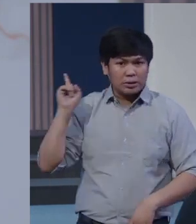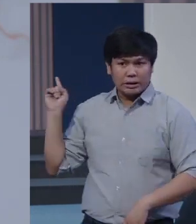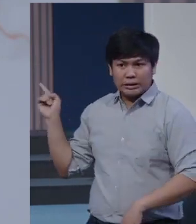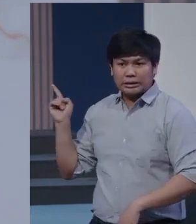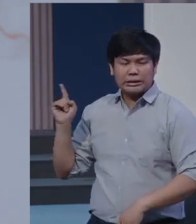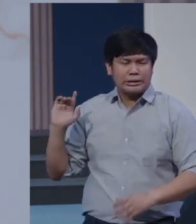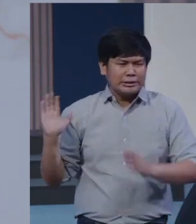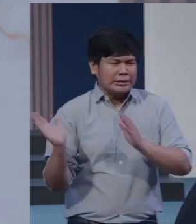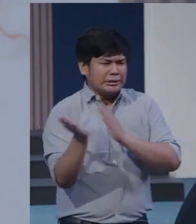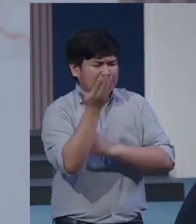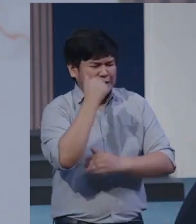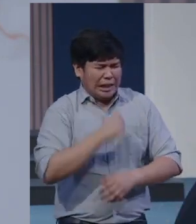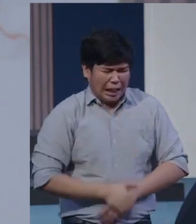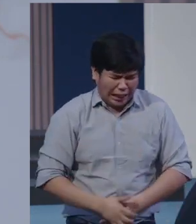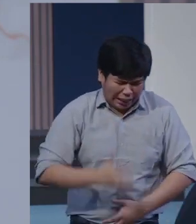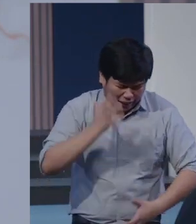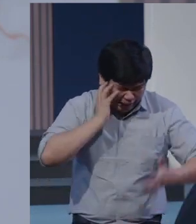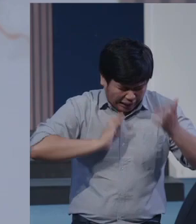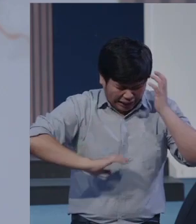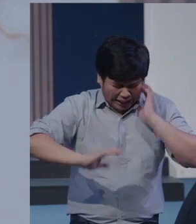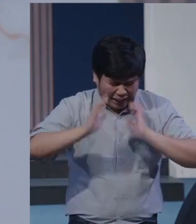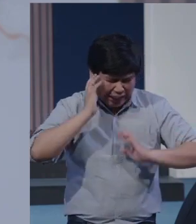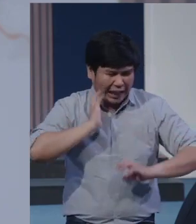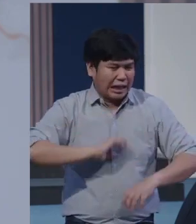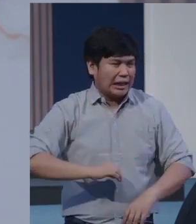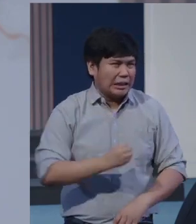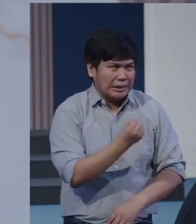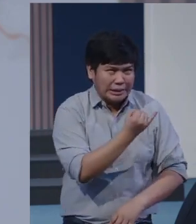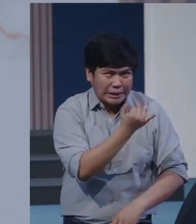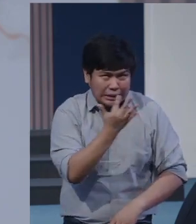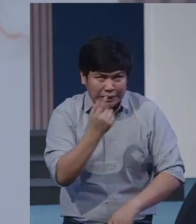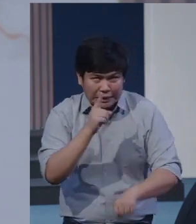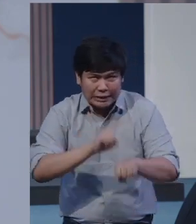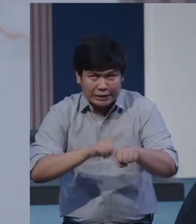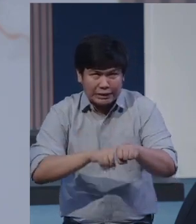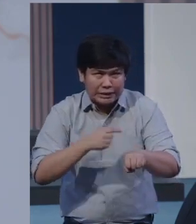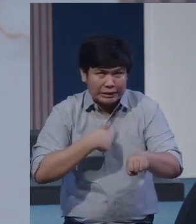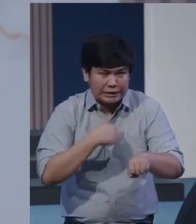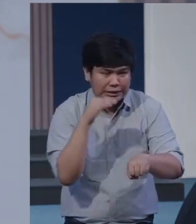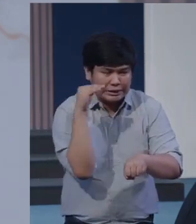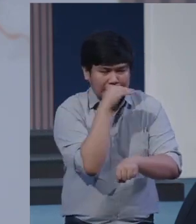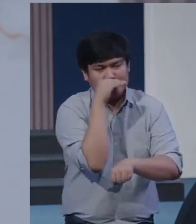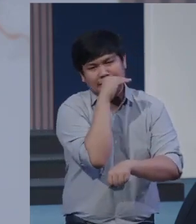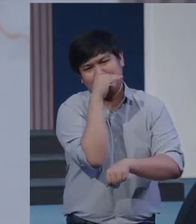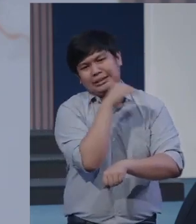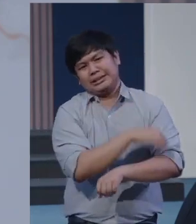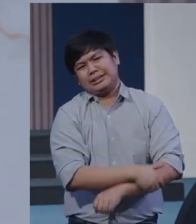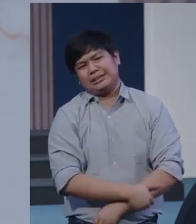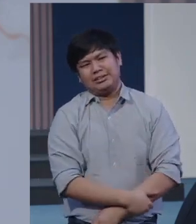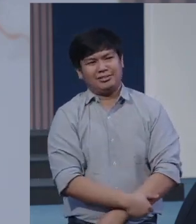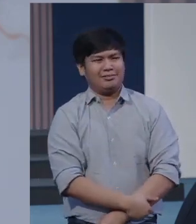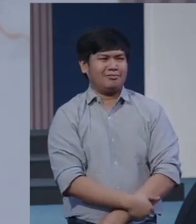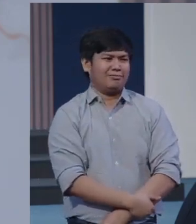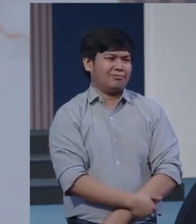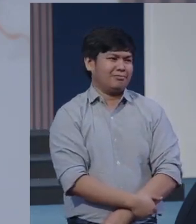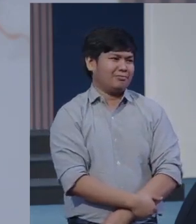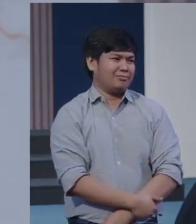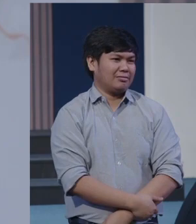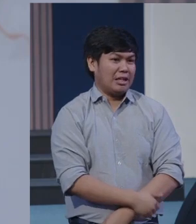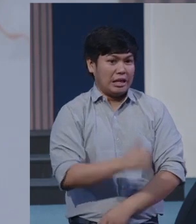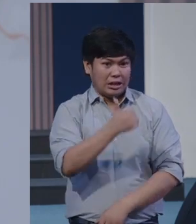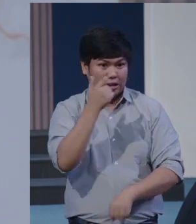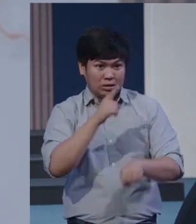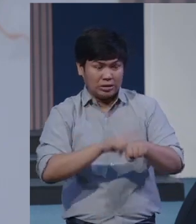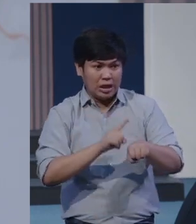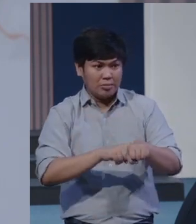umaga binibilang ko na kung ilang beses na ako nagsinungaling no kung minsan hindi natin alam na tayo nag